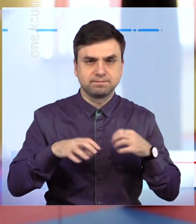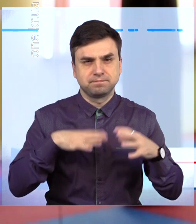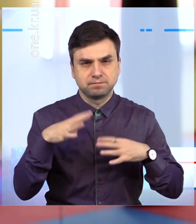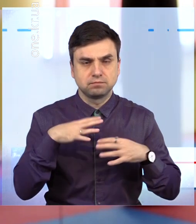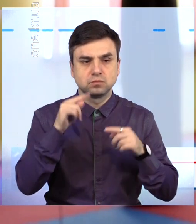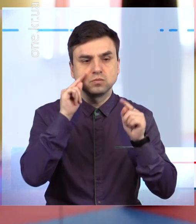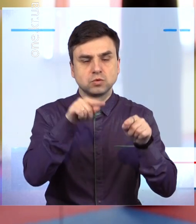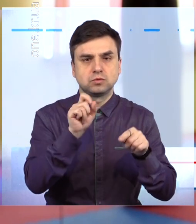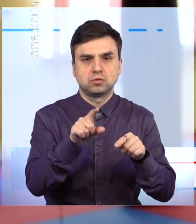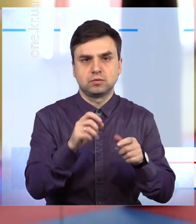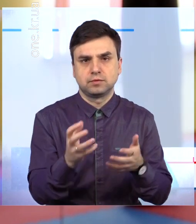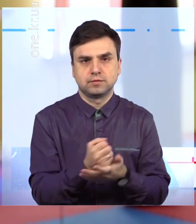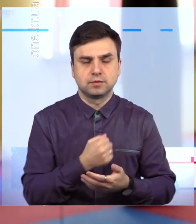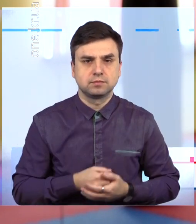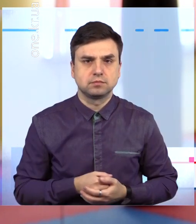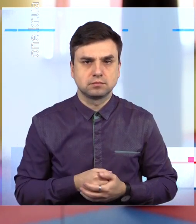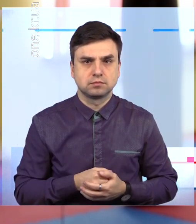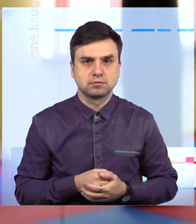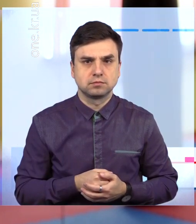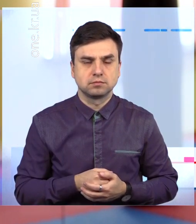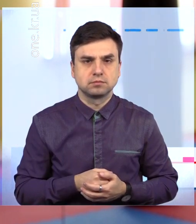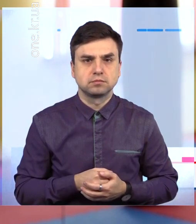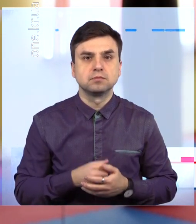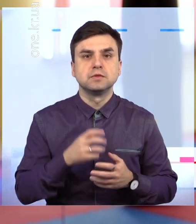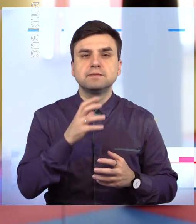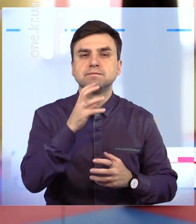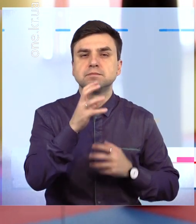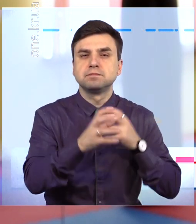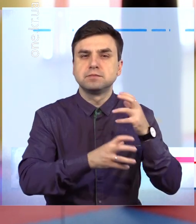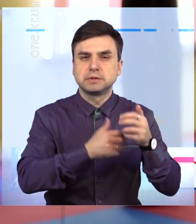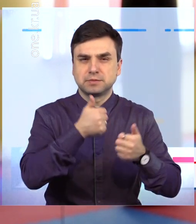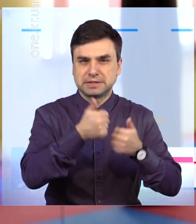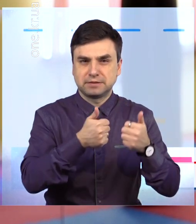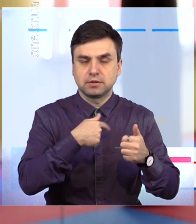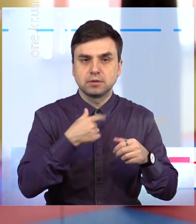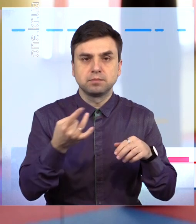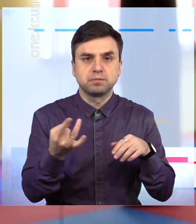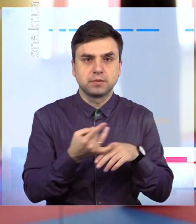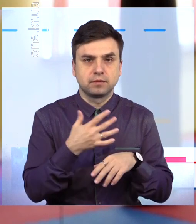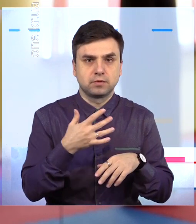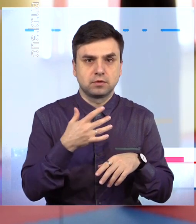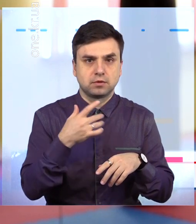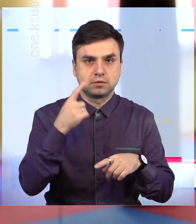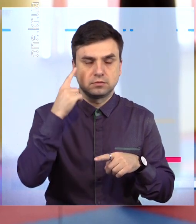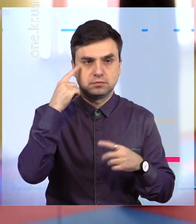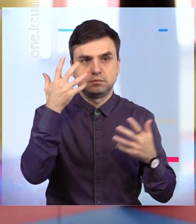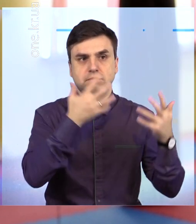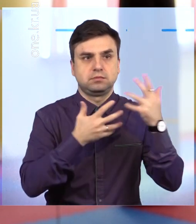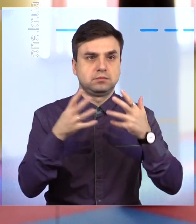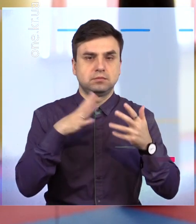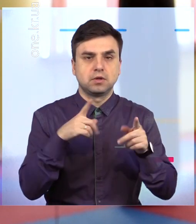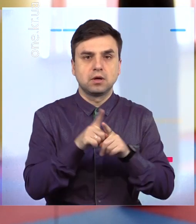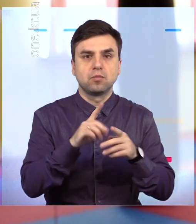мене всемирні ігри в перший раз це було такою, знаєте, як я почувствував, що я на Олімпіаді, тому що там всі бойці